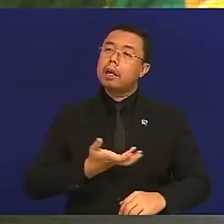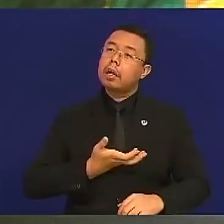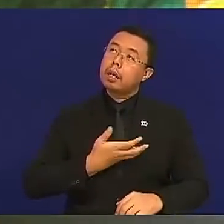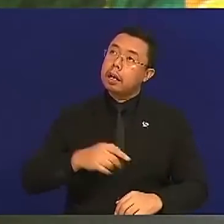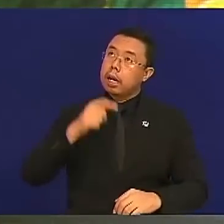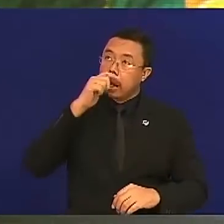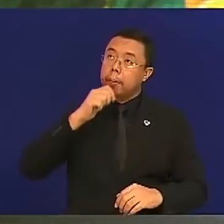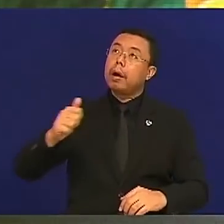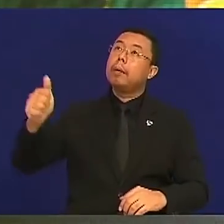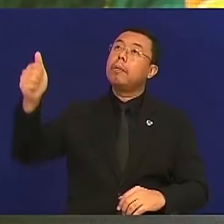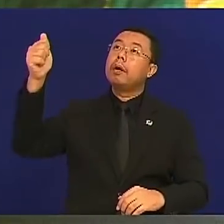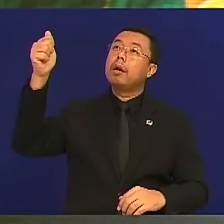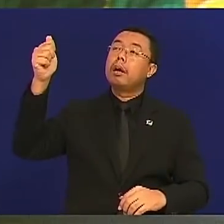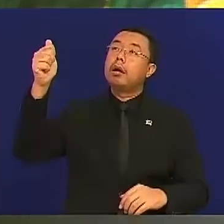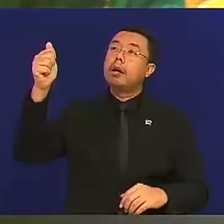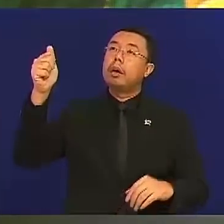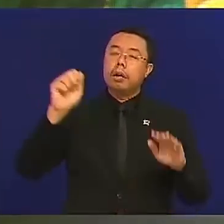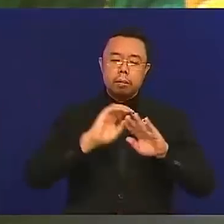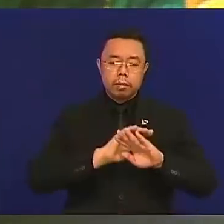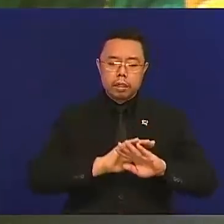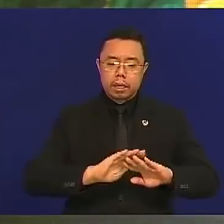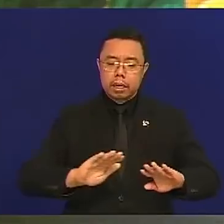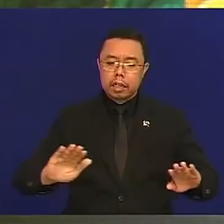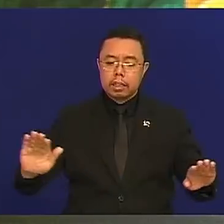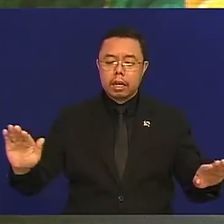lakukan kehendak Bapa,